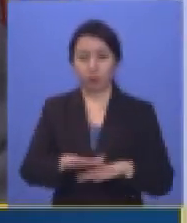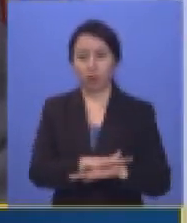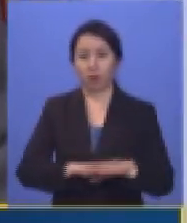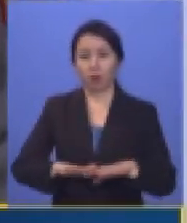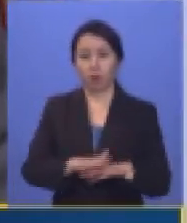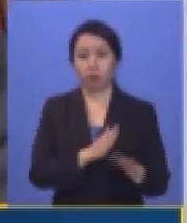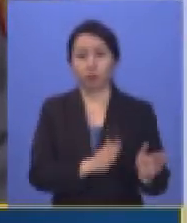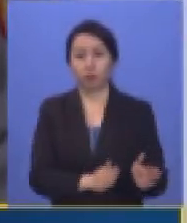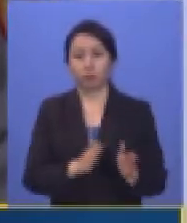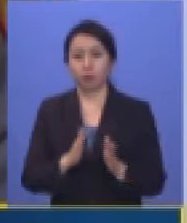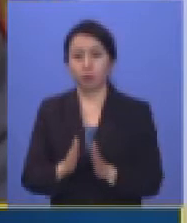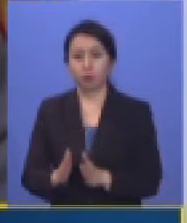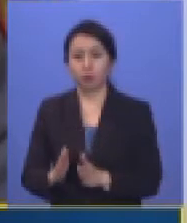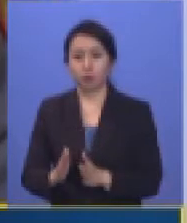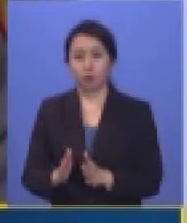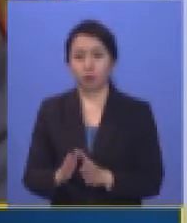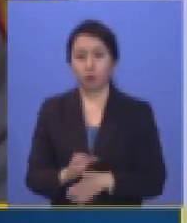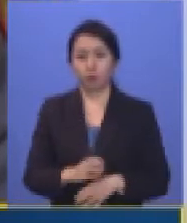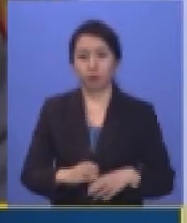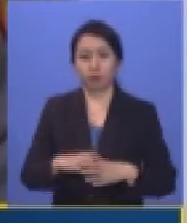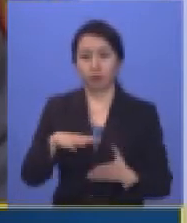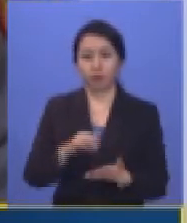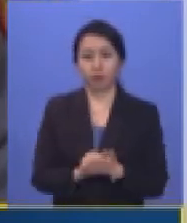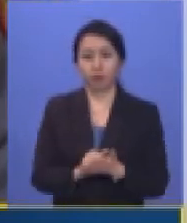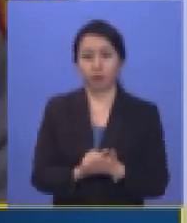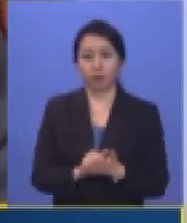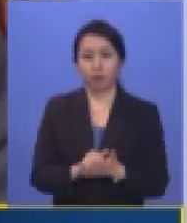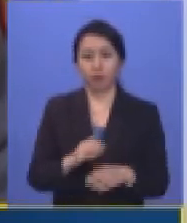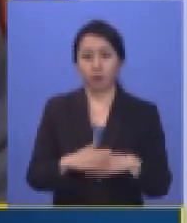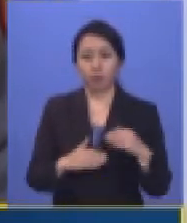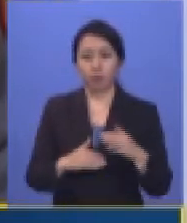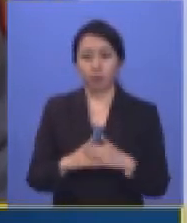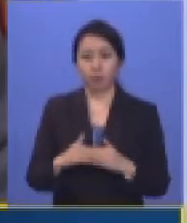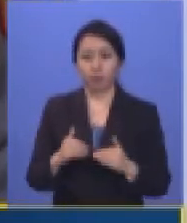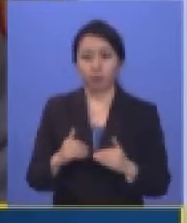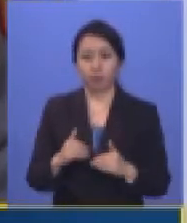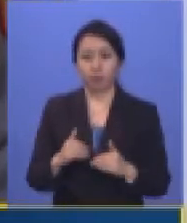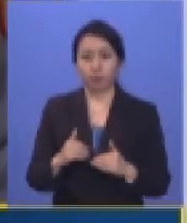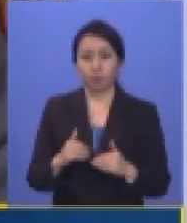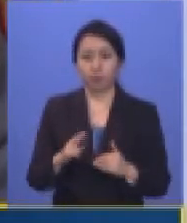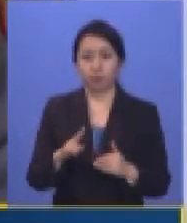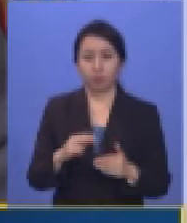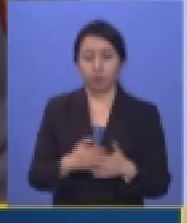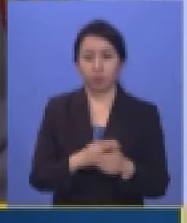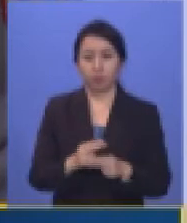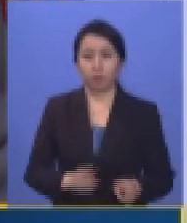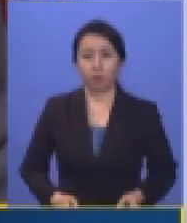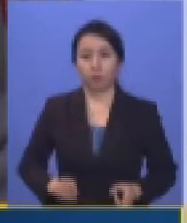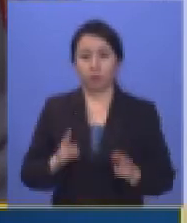порядка, раскрытием преступлений занимаются профилактикой, правильно, профилактикой преступности.